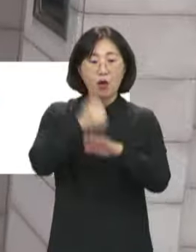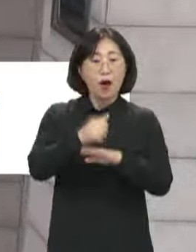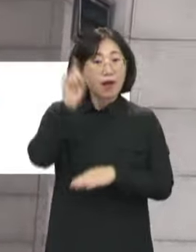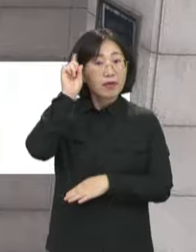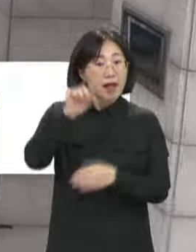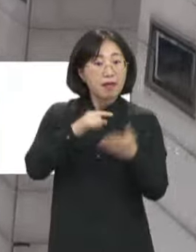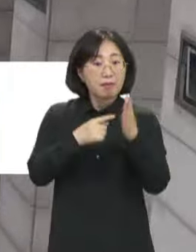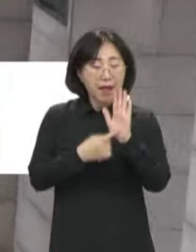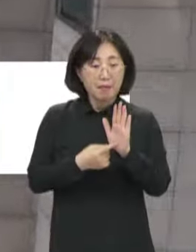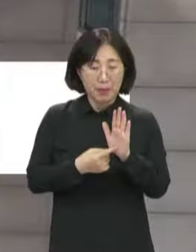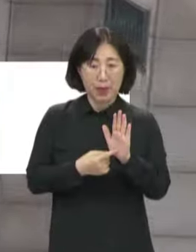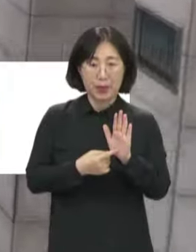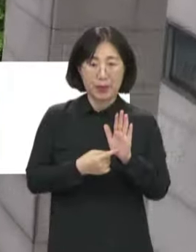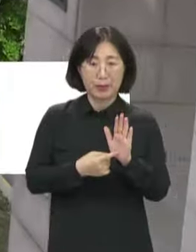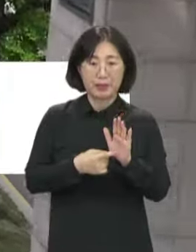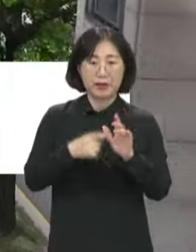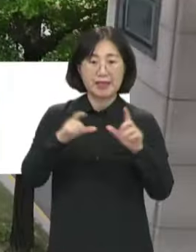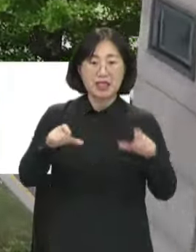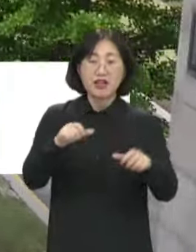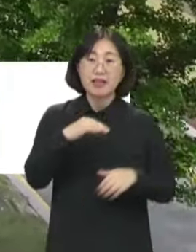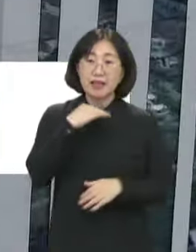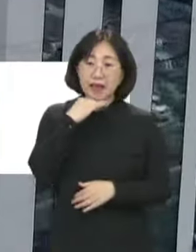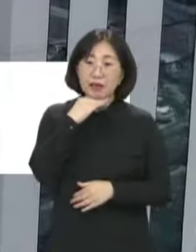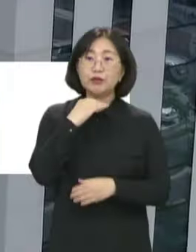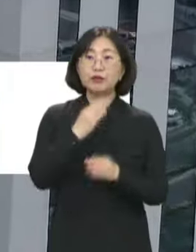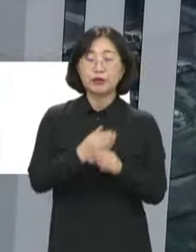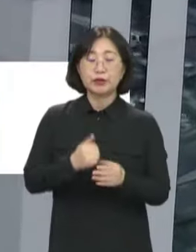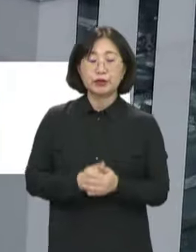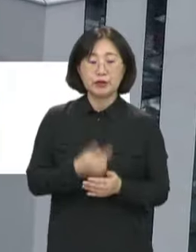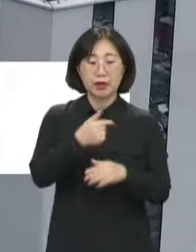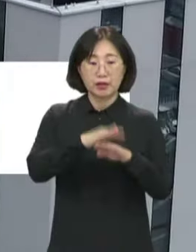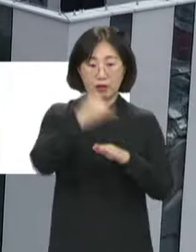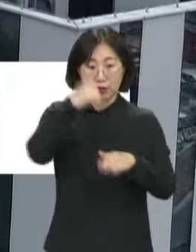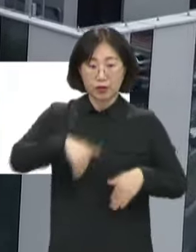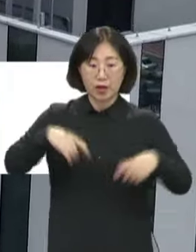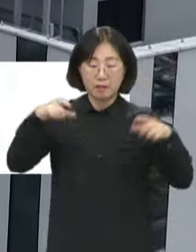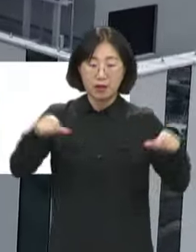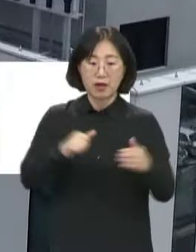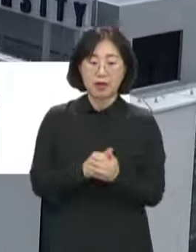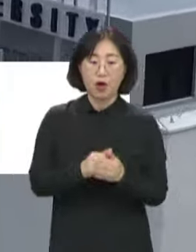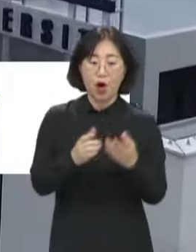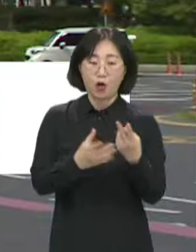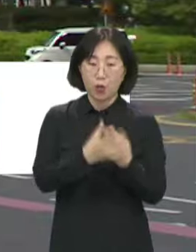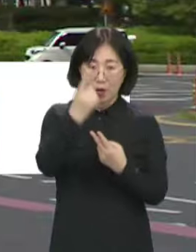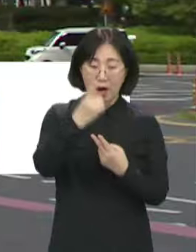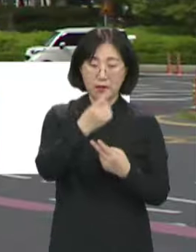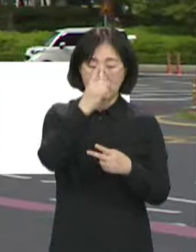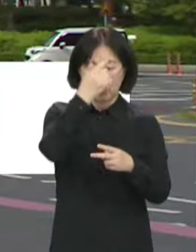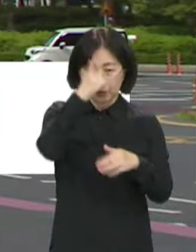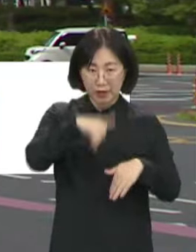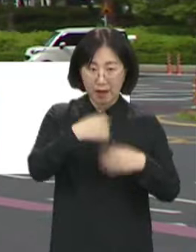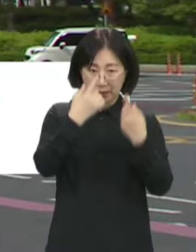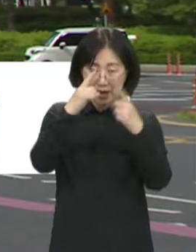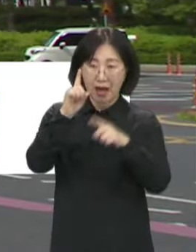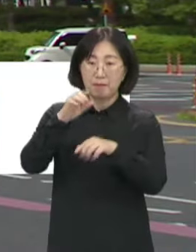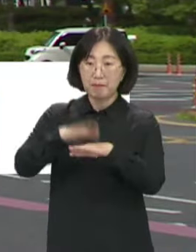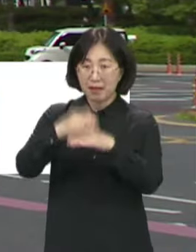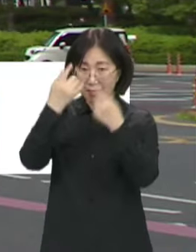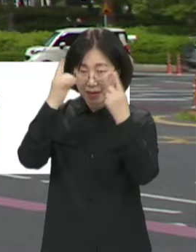지역 대학가가 촉각을 곤두세우고 있습니다. 대전과 충남에서는 통합을 전제로 한 충남대와 한밭대를